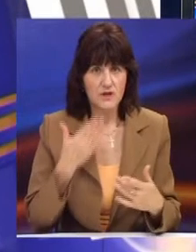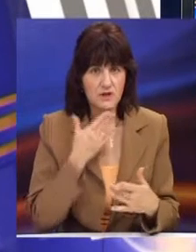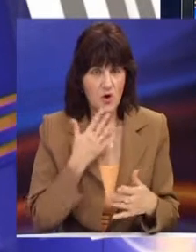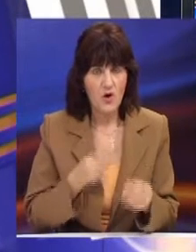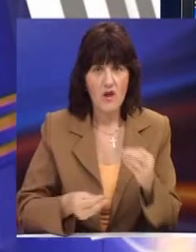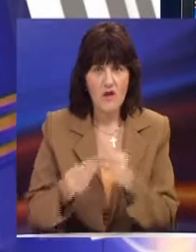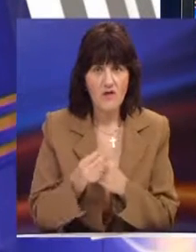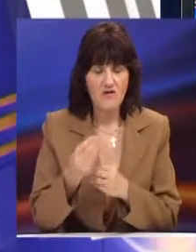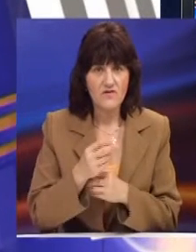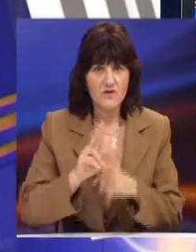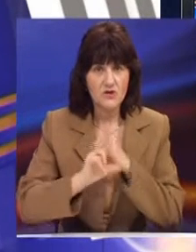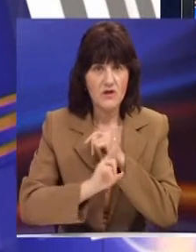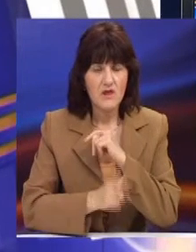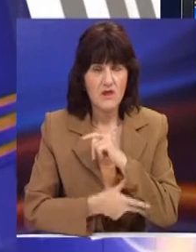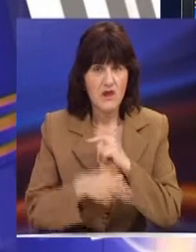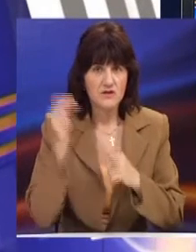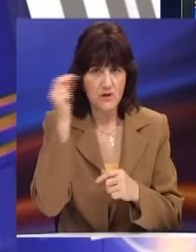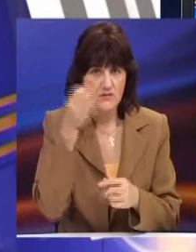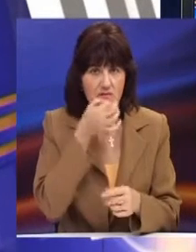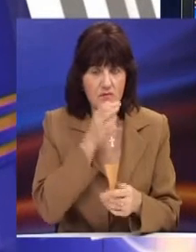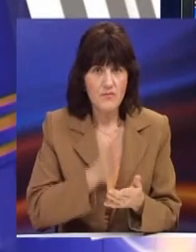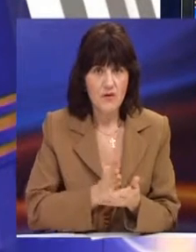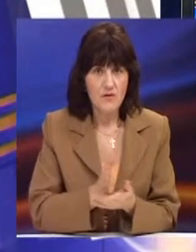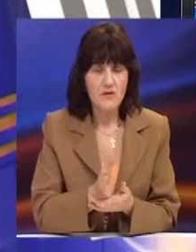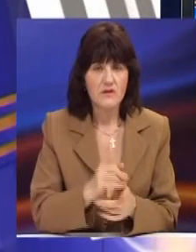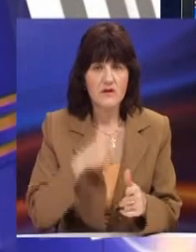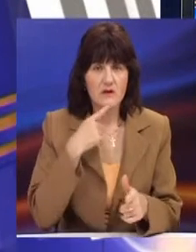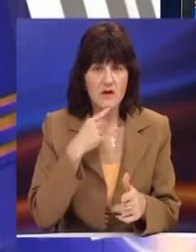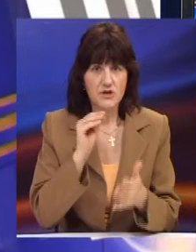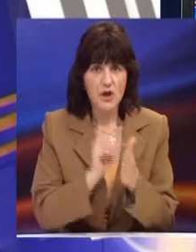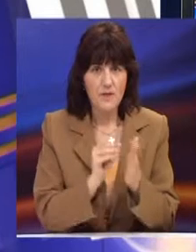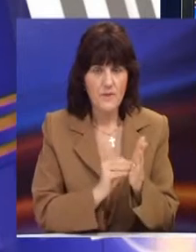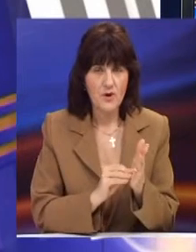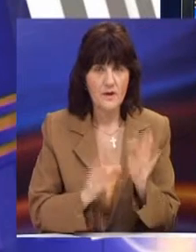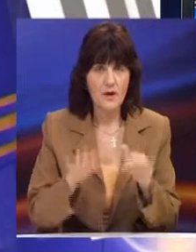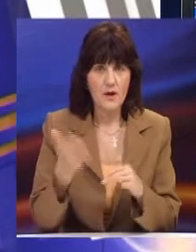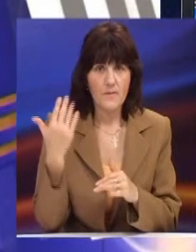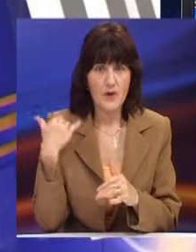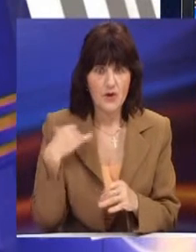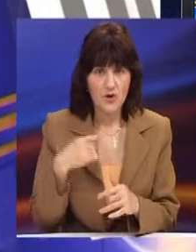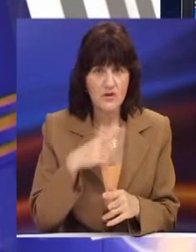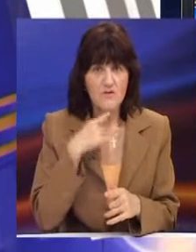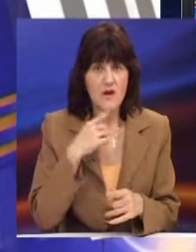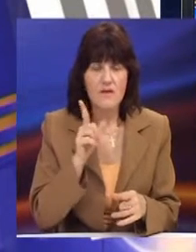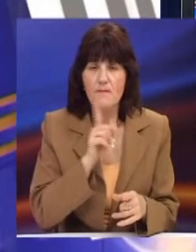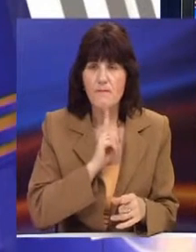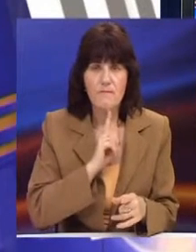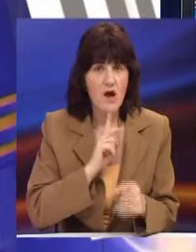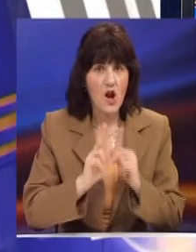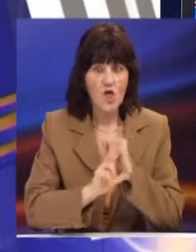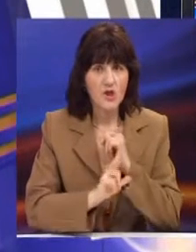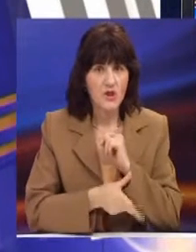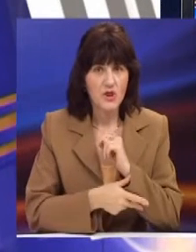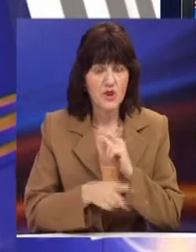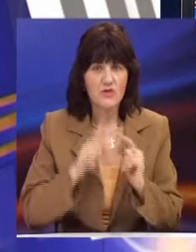više prostora će biti dato trogodišnjim obrazovnim profilima. Naime, analizom podataka iz prethodnih godina utvrđeno je da je jako malo